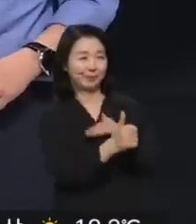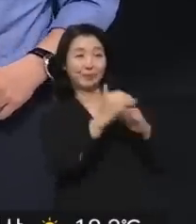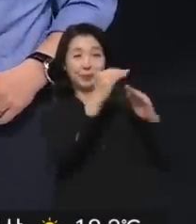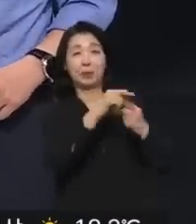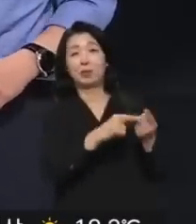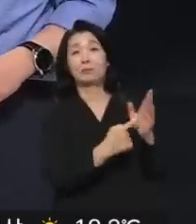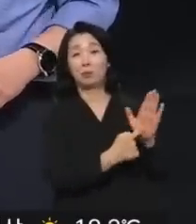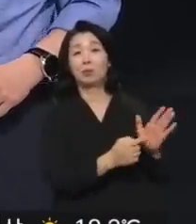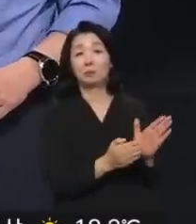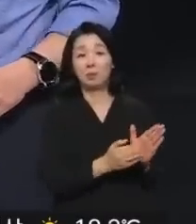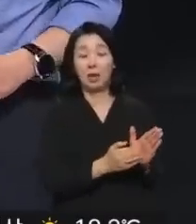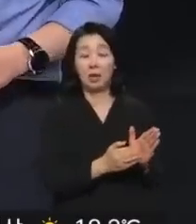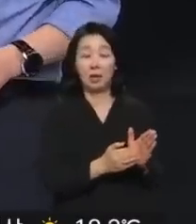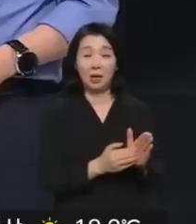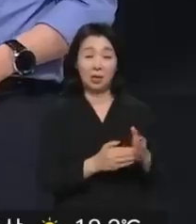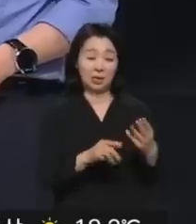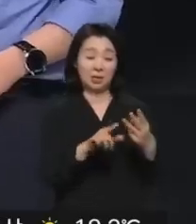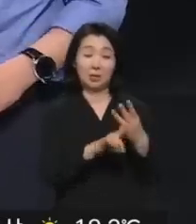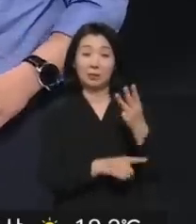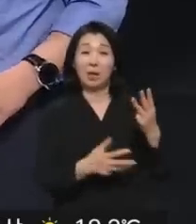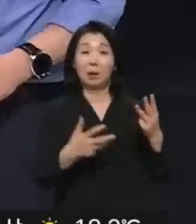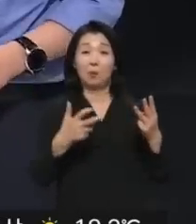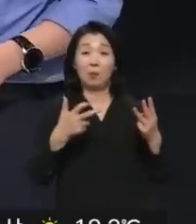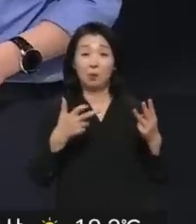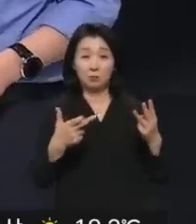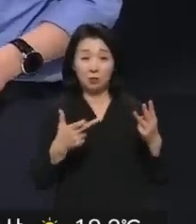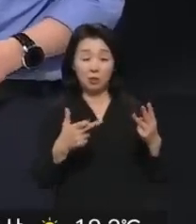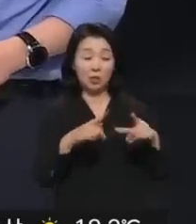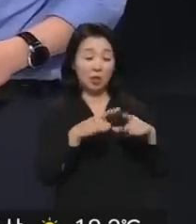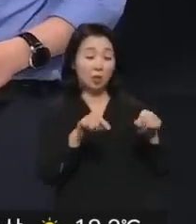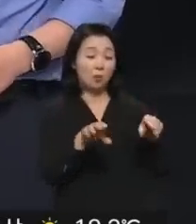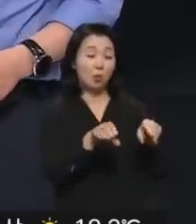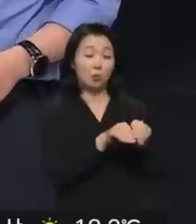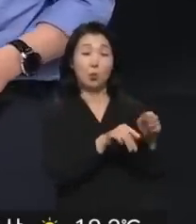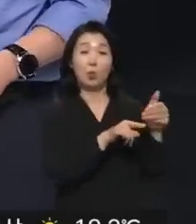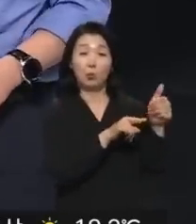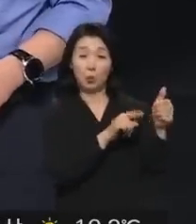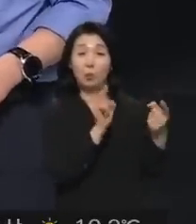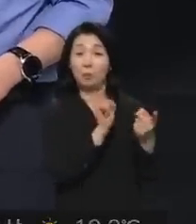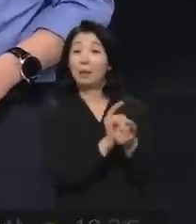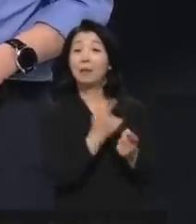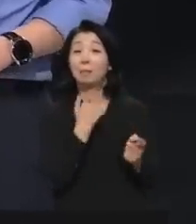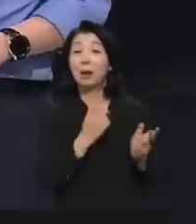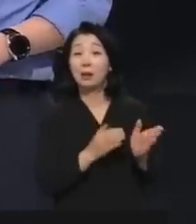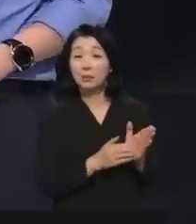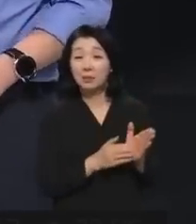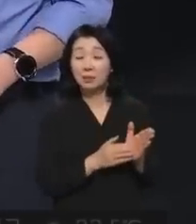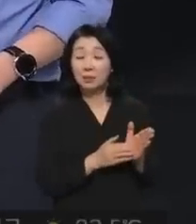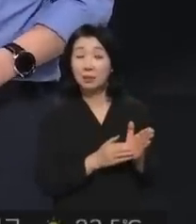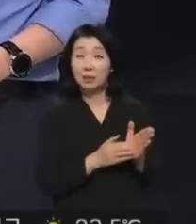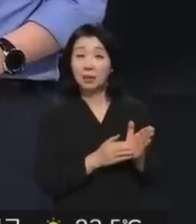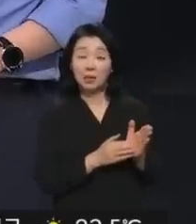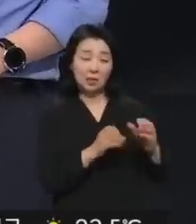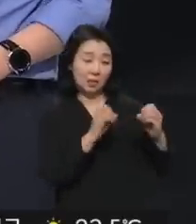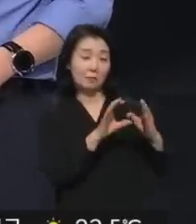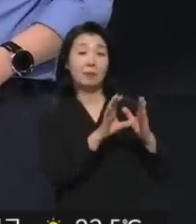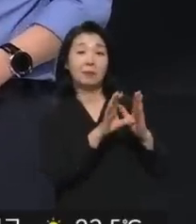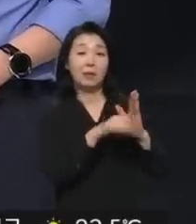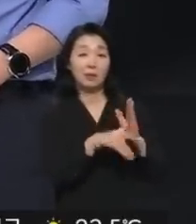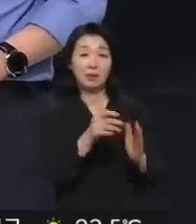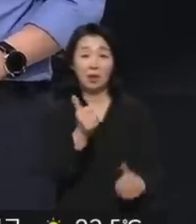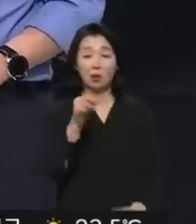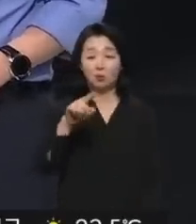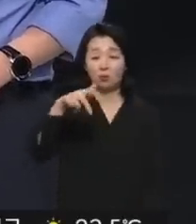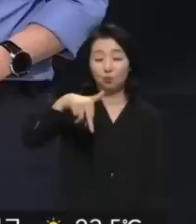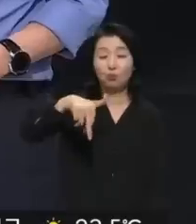지난 17일 윤 대통령이 스가 요시히데 전 일본 총리를 접견했다고 하는데요. 이 자리에서 후쿠시마 오염수